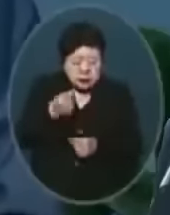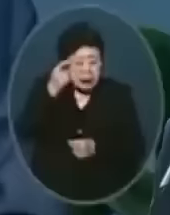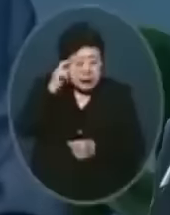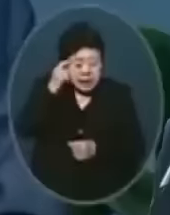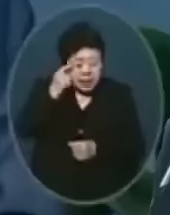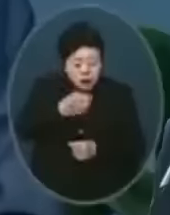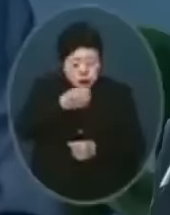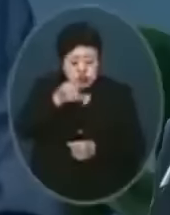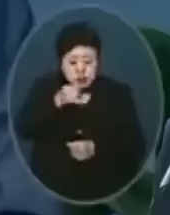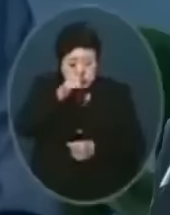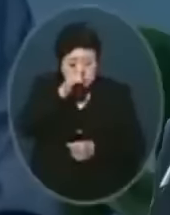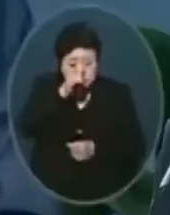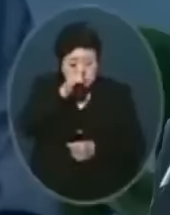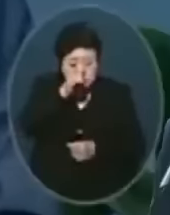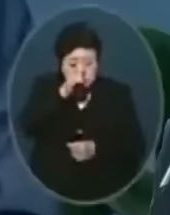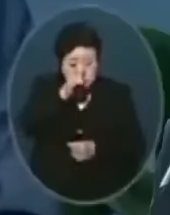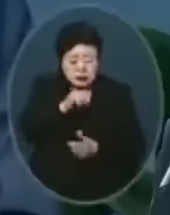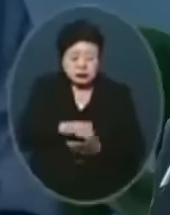생각하고 꿈꾼